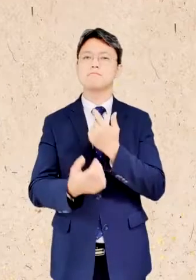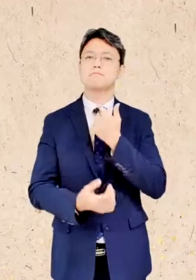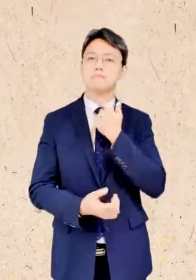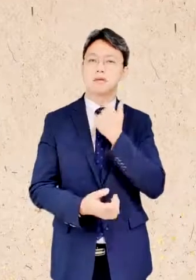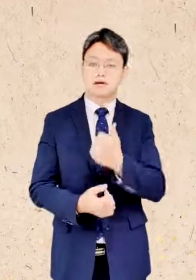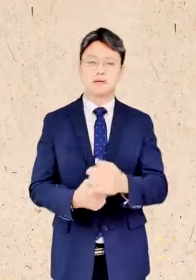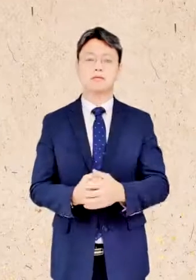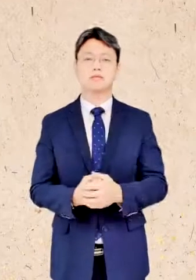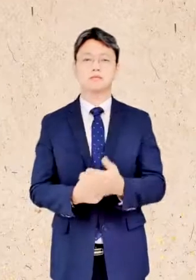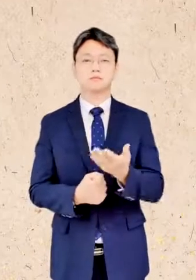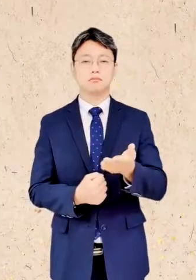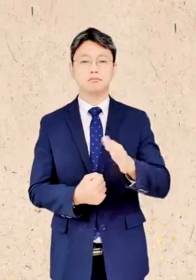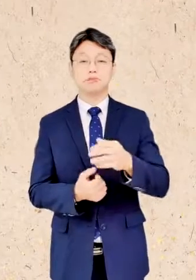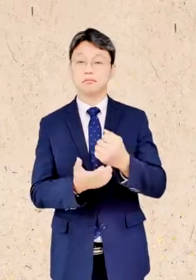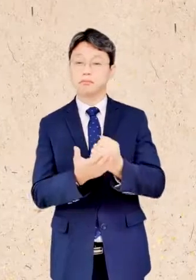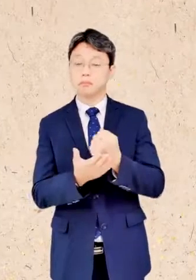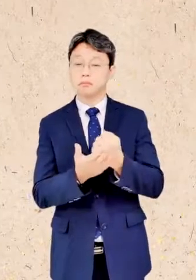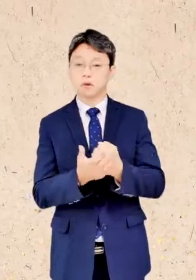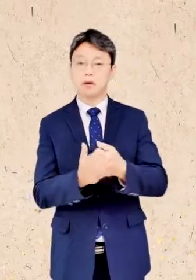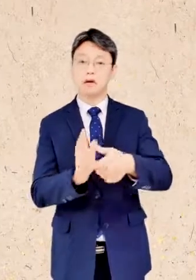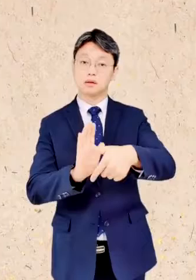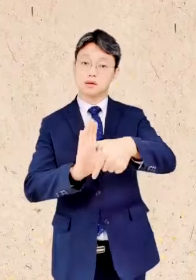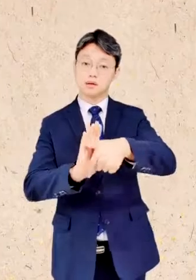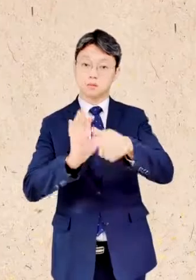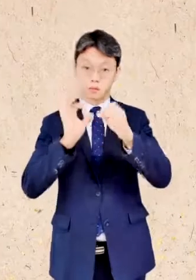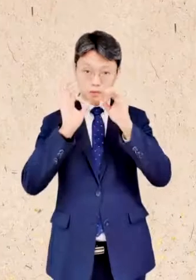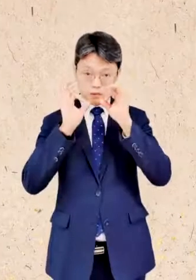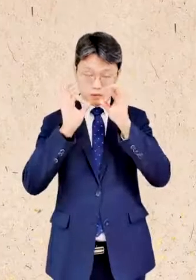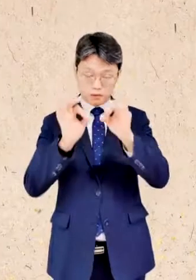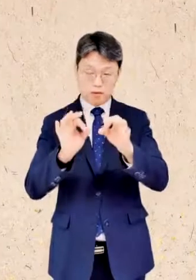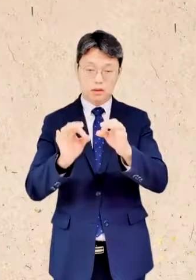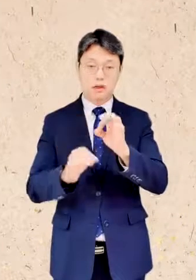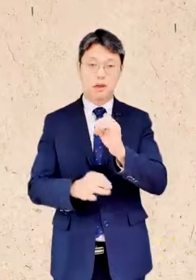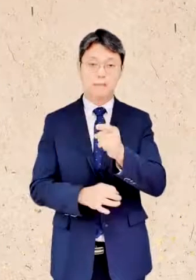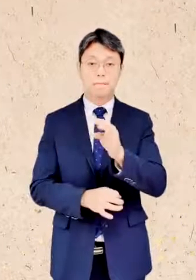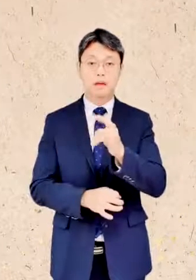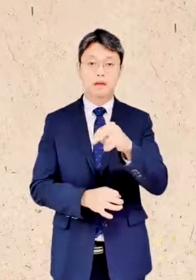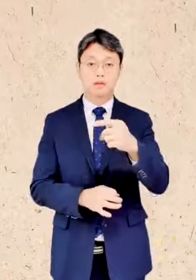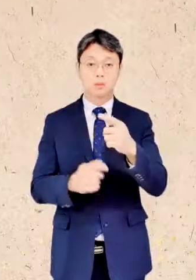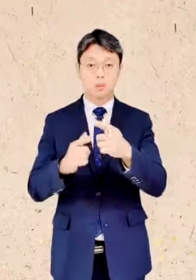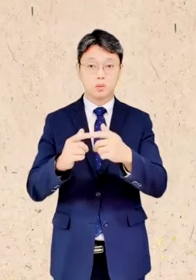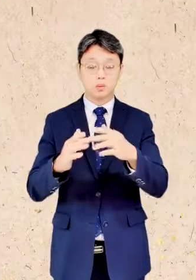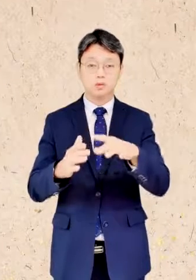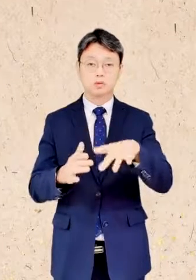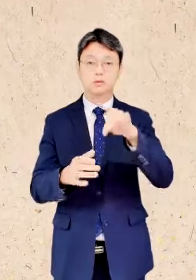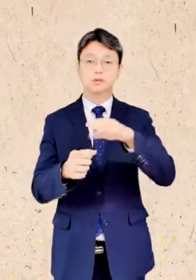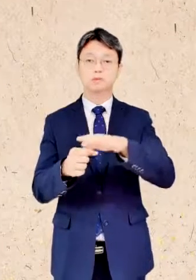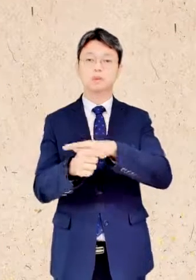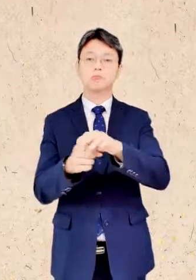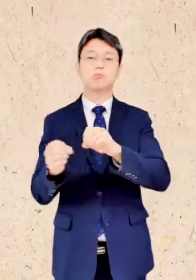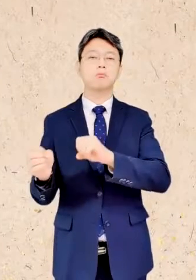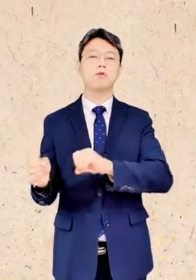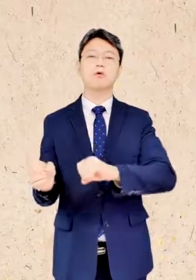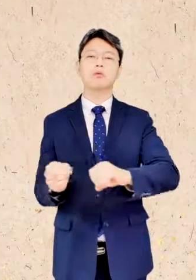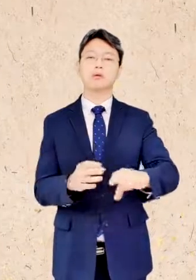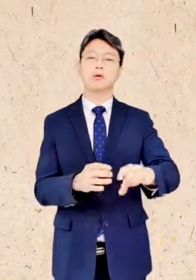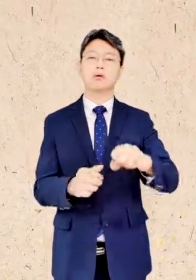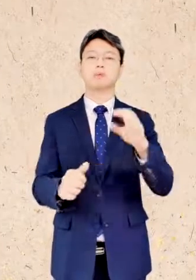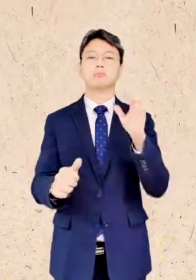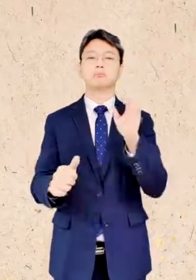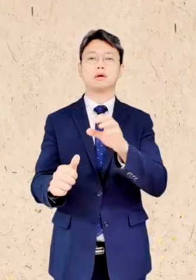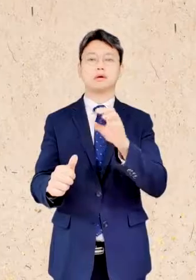있었습니다. 그런데 아쉽게도 요한계시록을 보면 에베소 교회가 처음 사랑을 버렸다고 책망을 받고